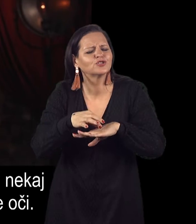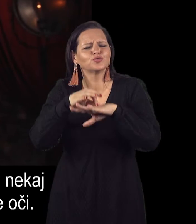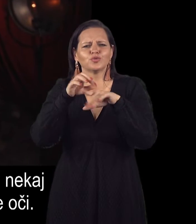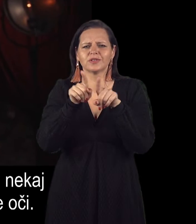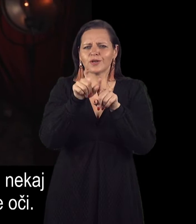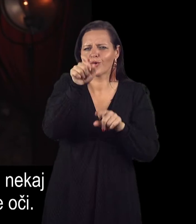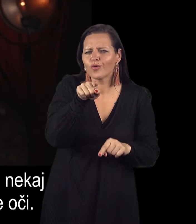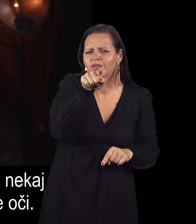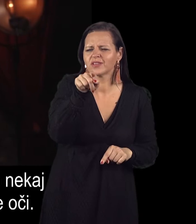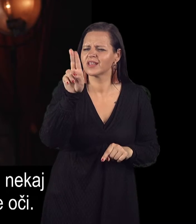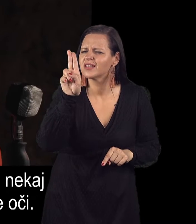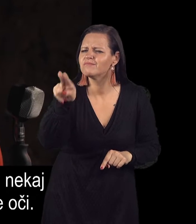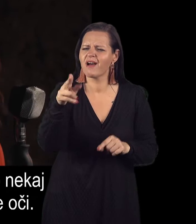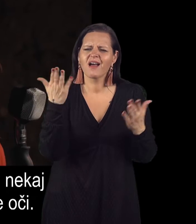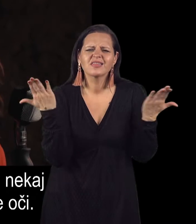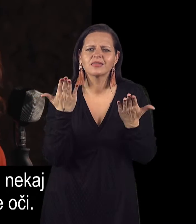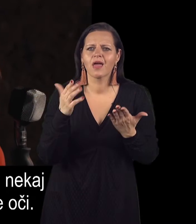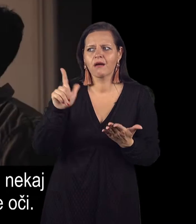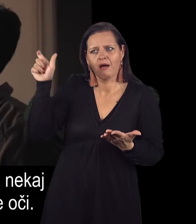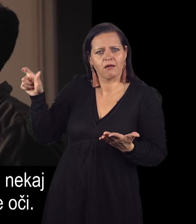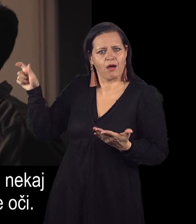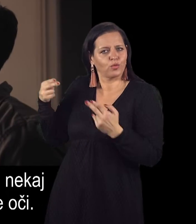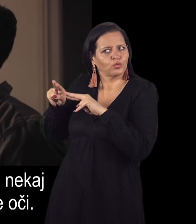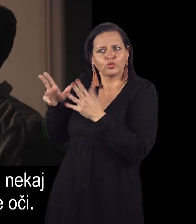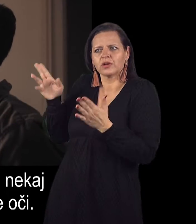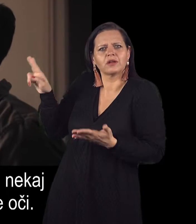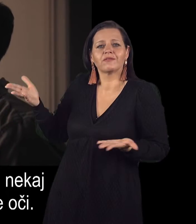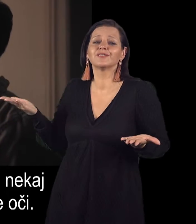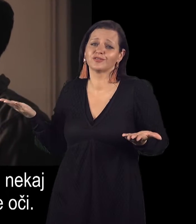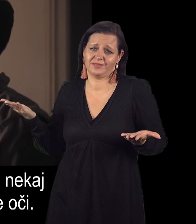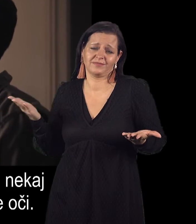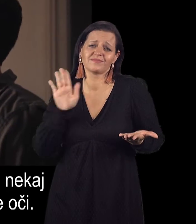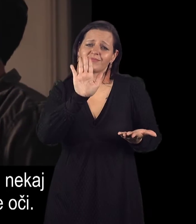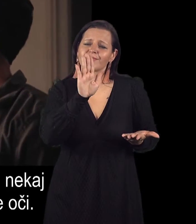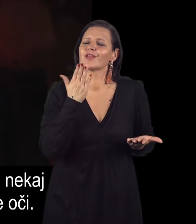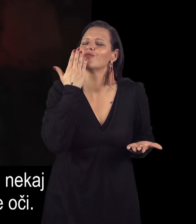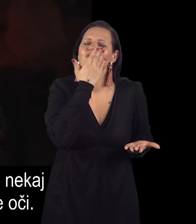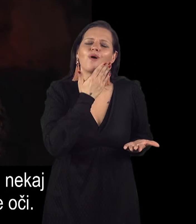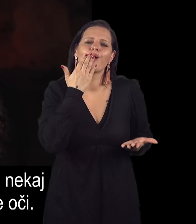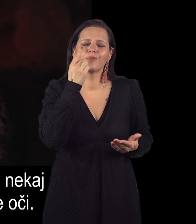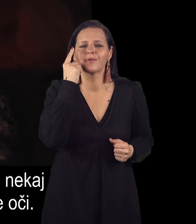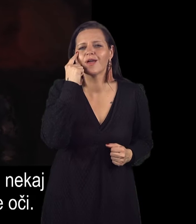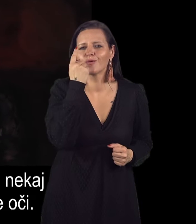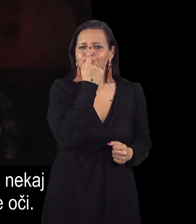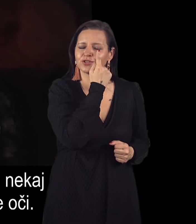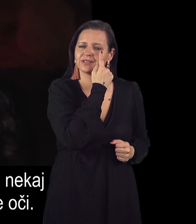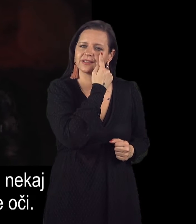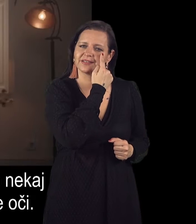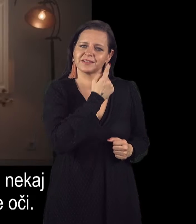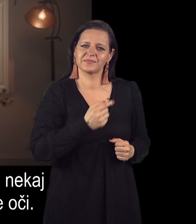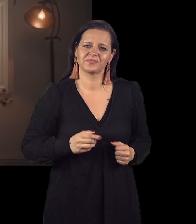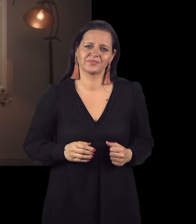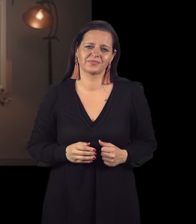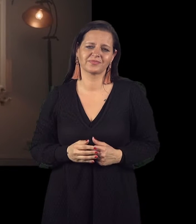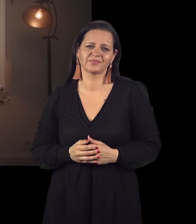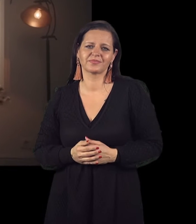Ljudje, ki čutijo kot ti, imajo nekaj, kar v drugih več ni, tople